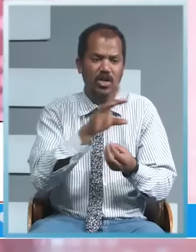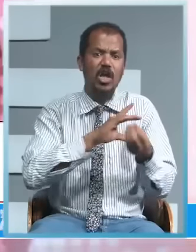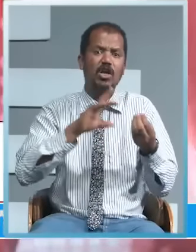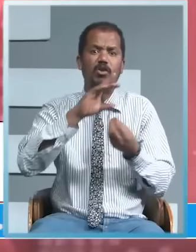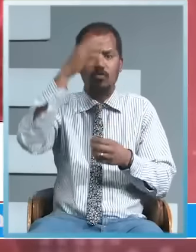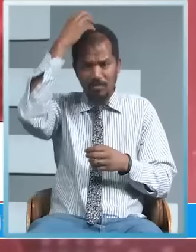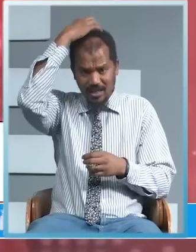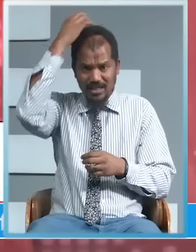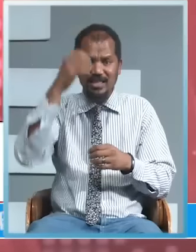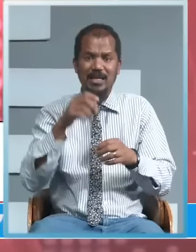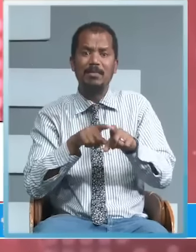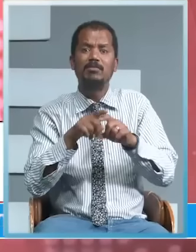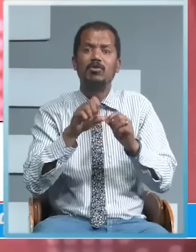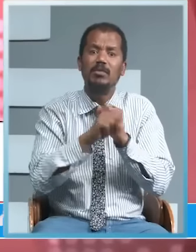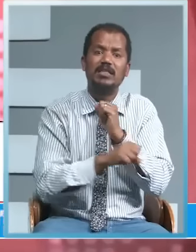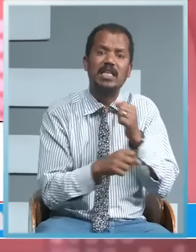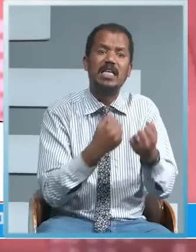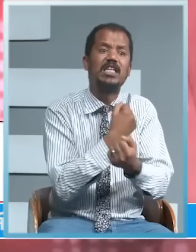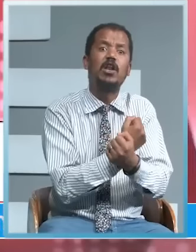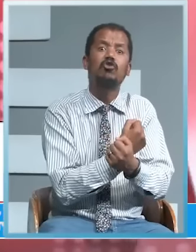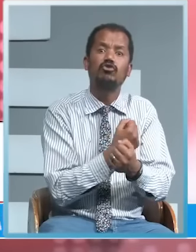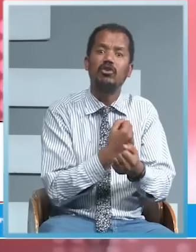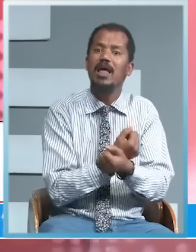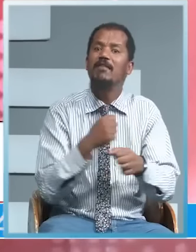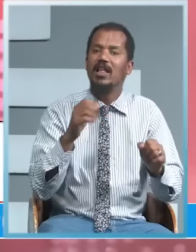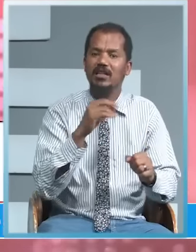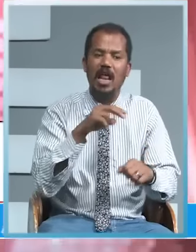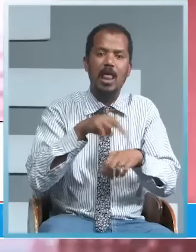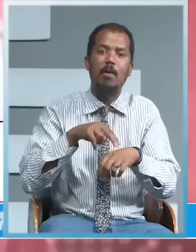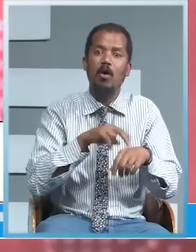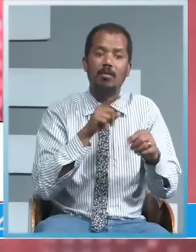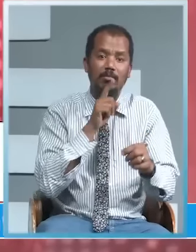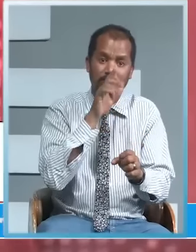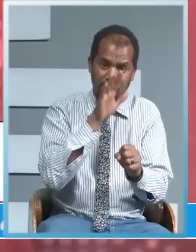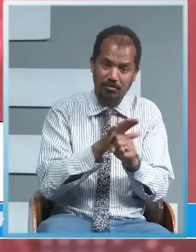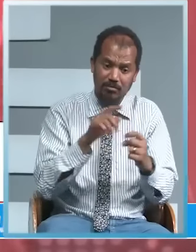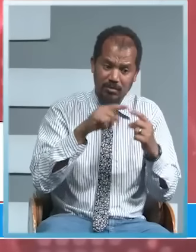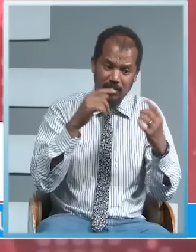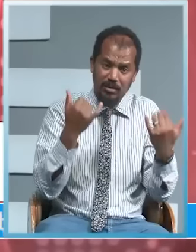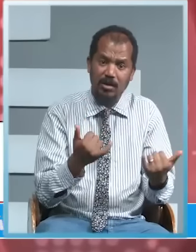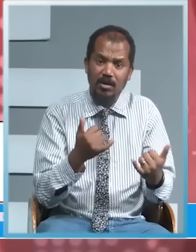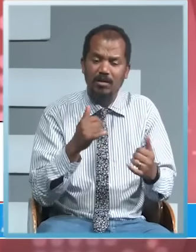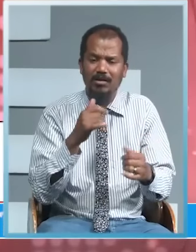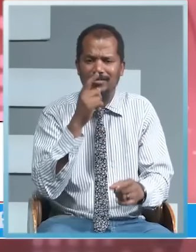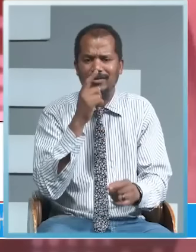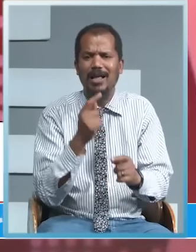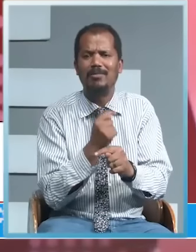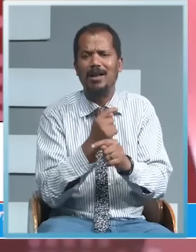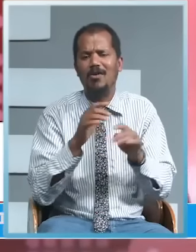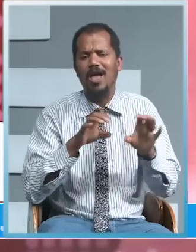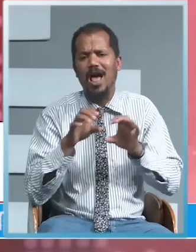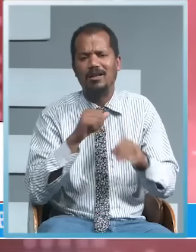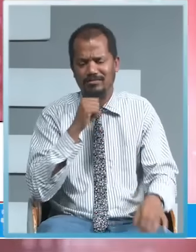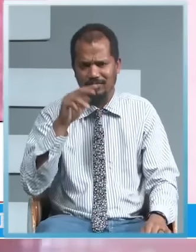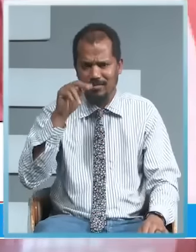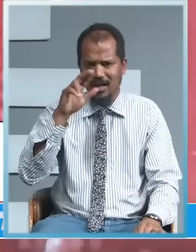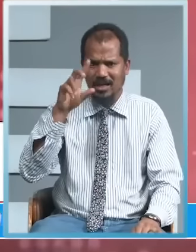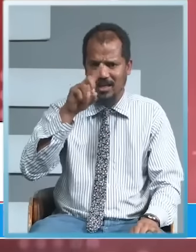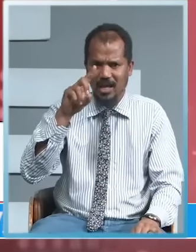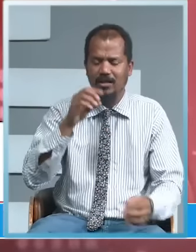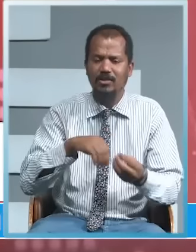የክልሉ መንግስት በስምምነቱ መሰረት እስረኞችን ለመፍታትና ለማቋቋም የገባውን ቃል እስካሁን ገቢር አላደረገም ብለዋል። ማርዬ